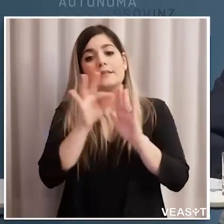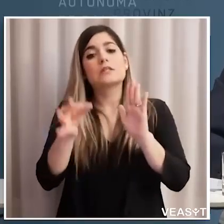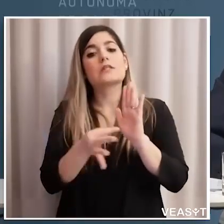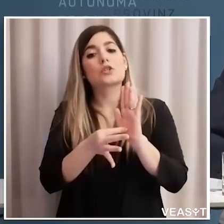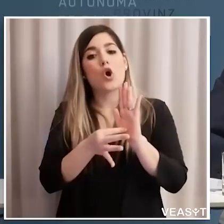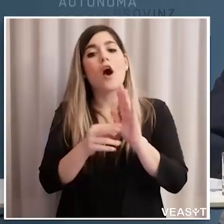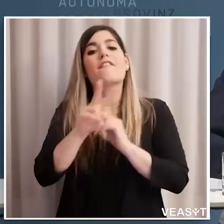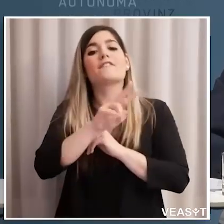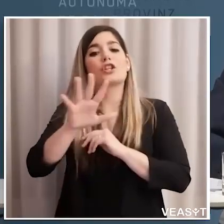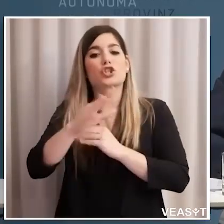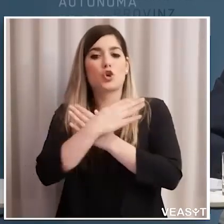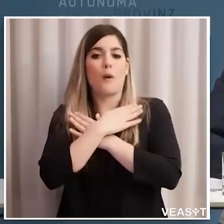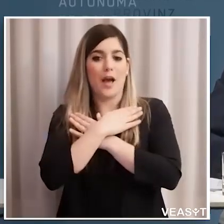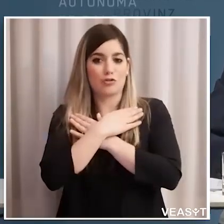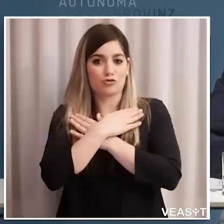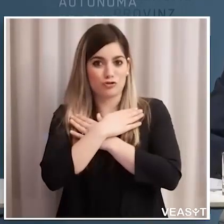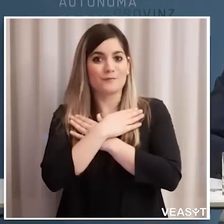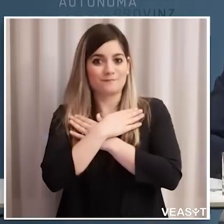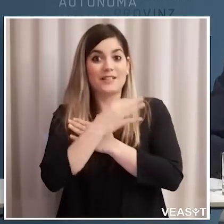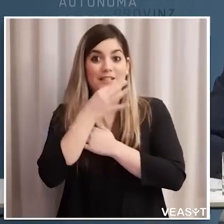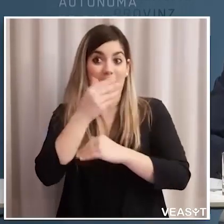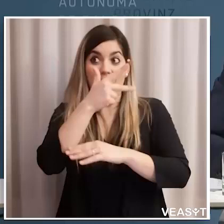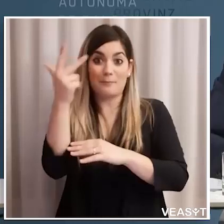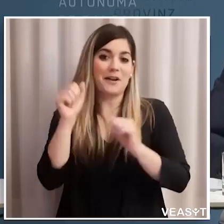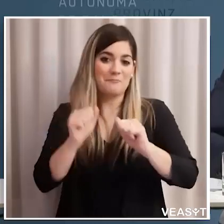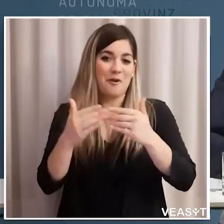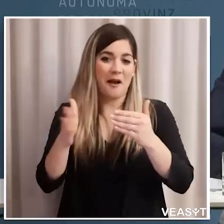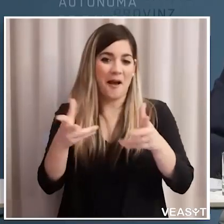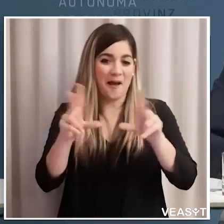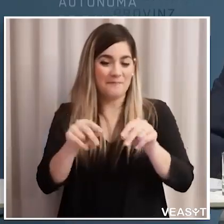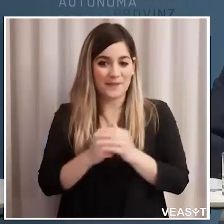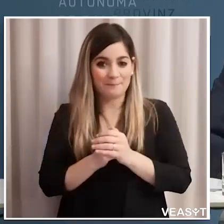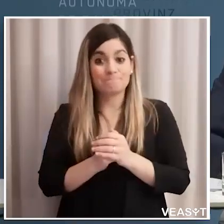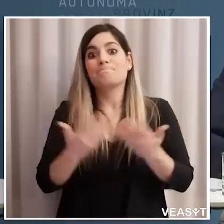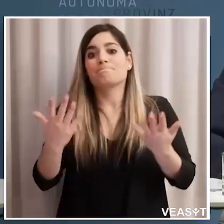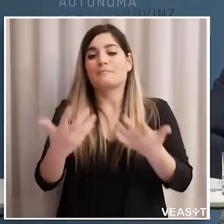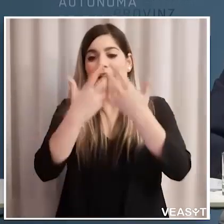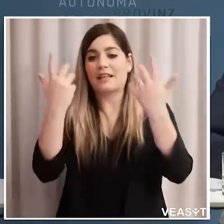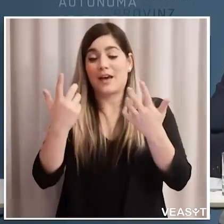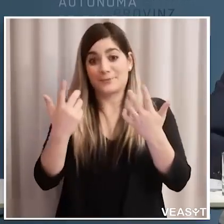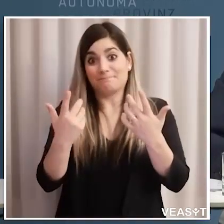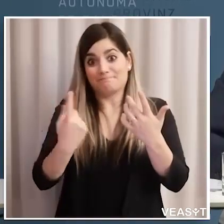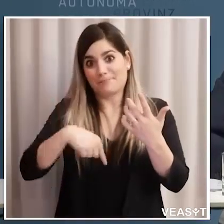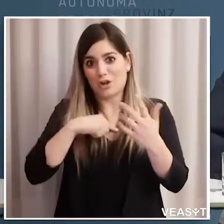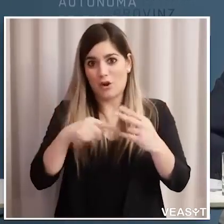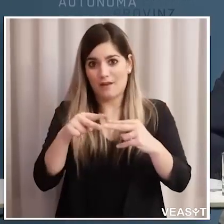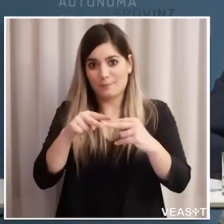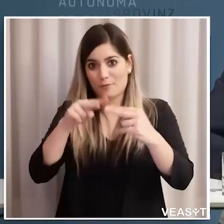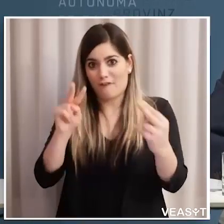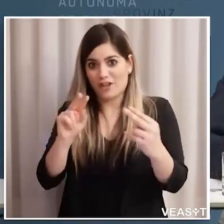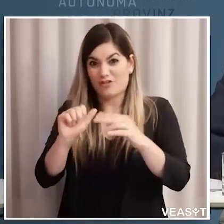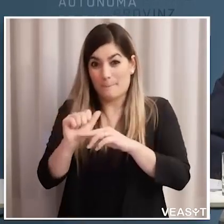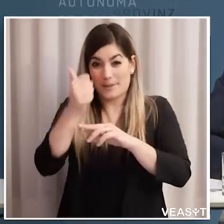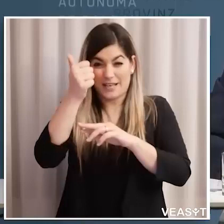riniziare il 25 maggio, cioè si possono riaprire gli alberghi. Va sottolineato qui forse che siamo stati la prima provincia in Italia a